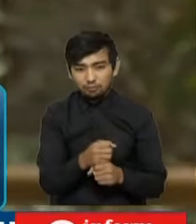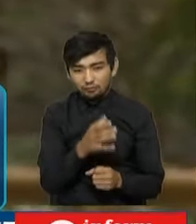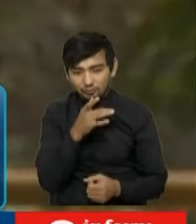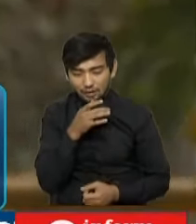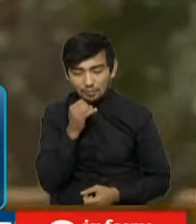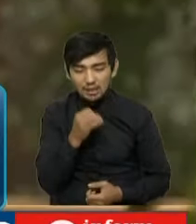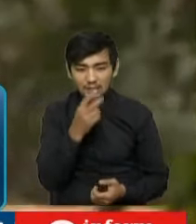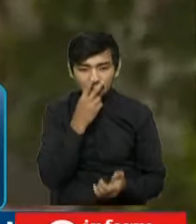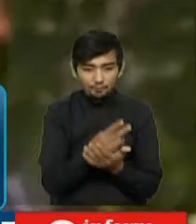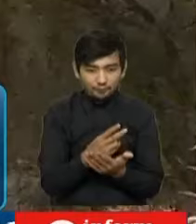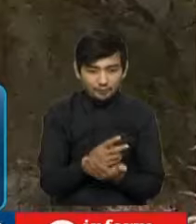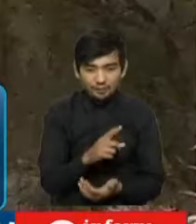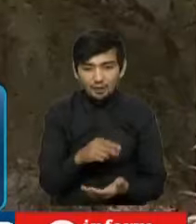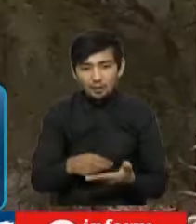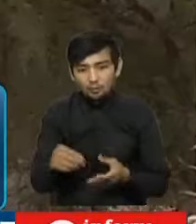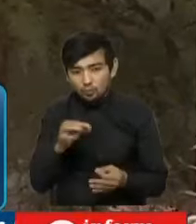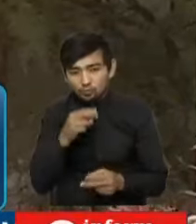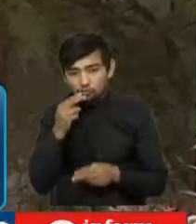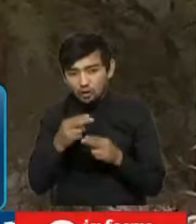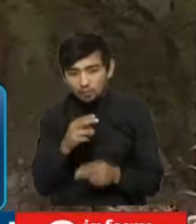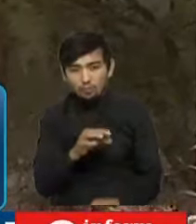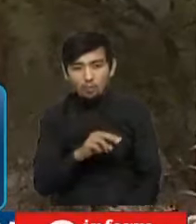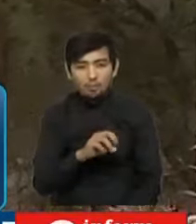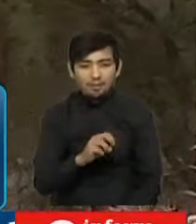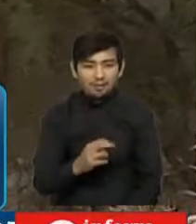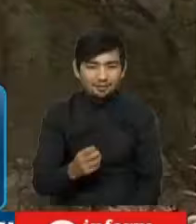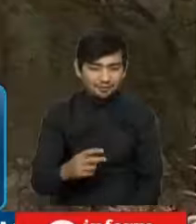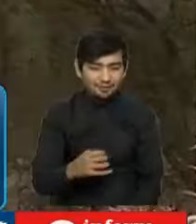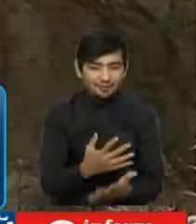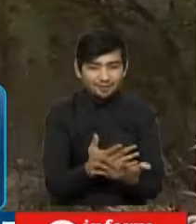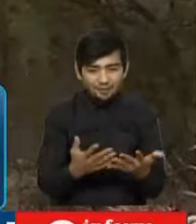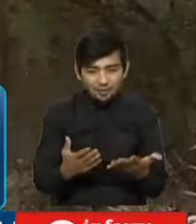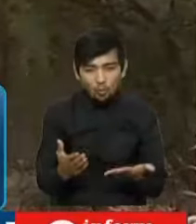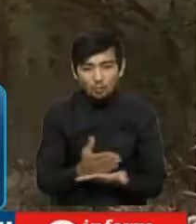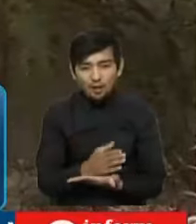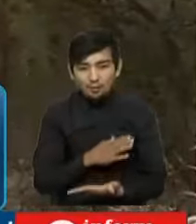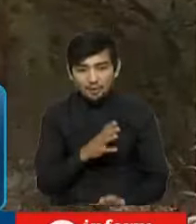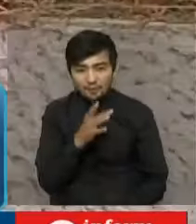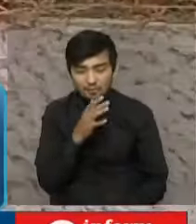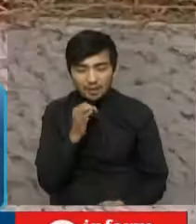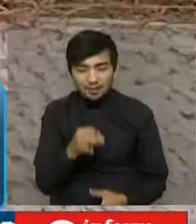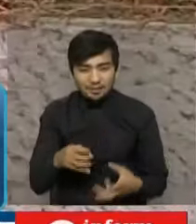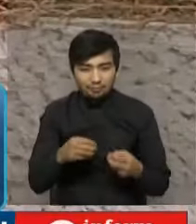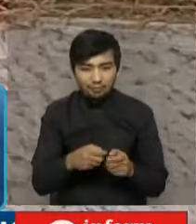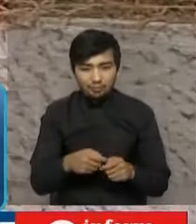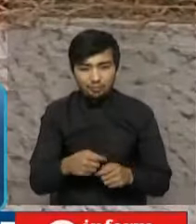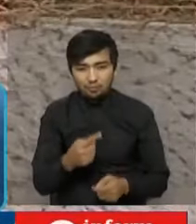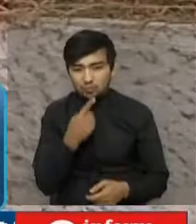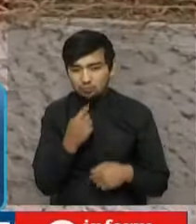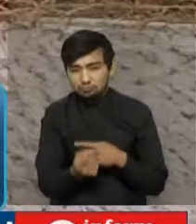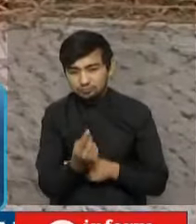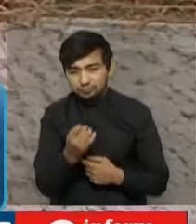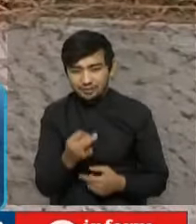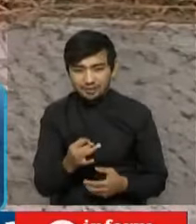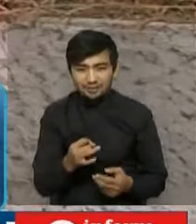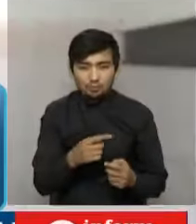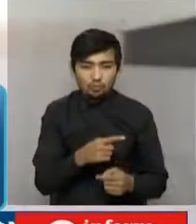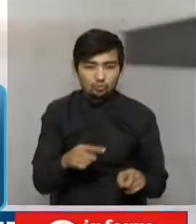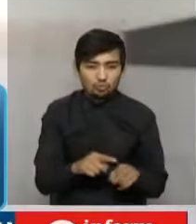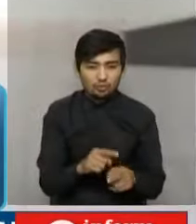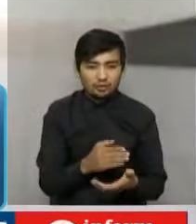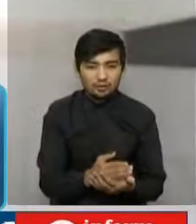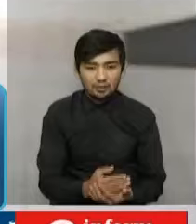рассмотрения процедуры закупа, жалоб и апелляции. Убрали некоторые моменты, которые усложняют и затягивают процесс. Но есть и минусы.